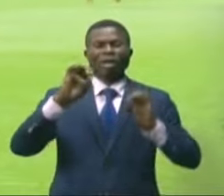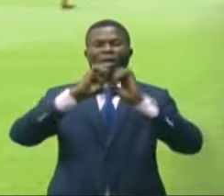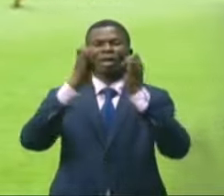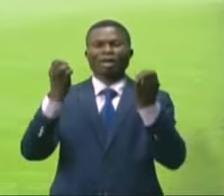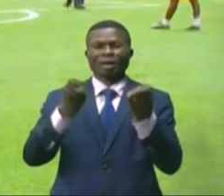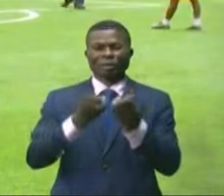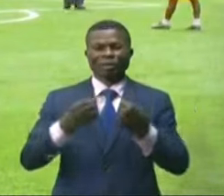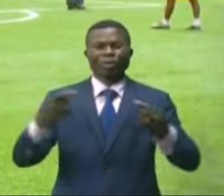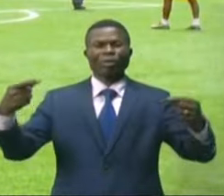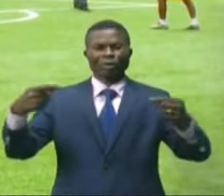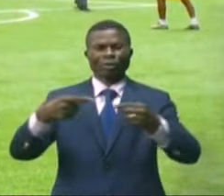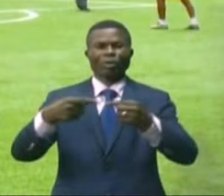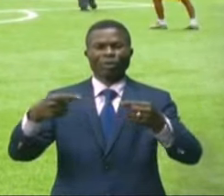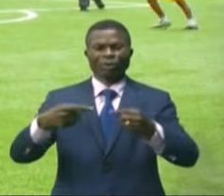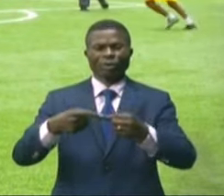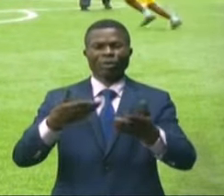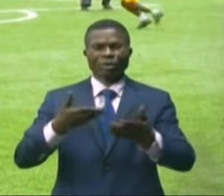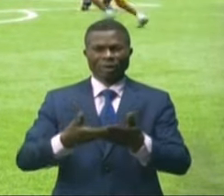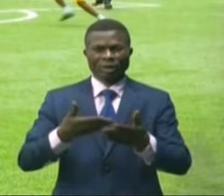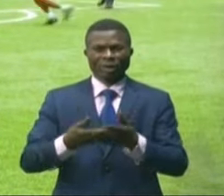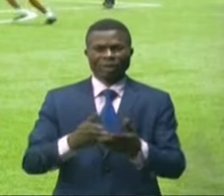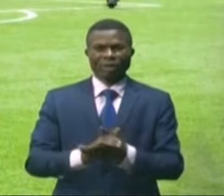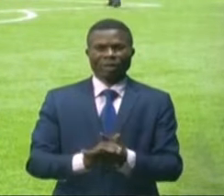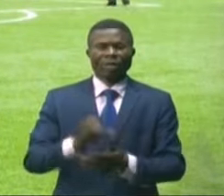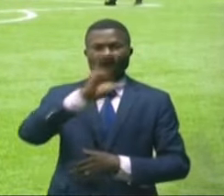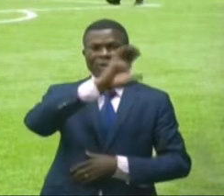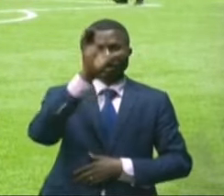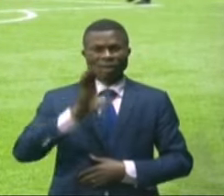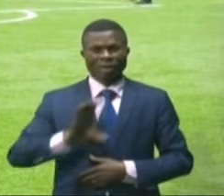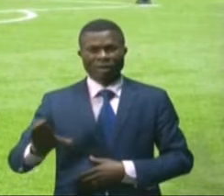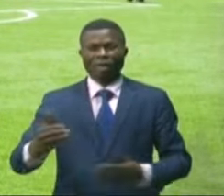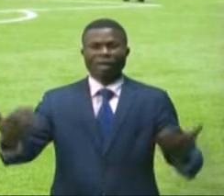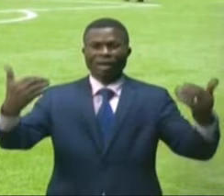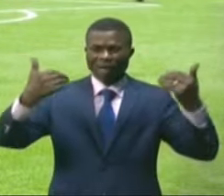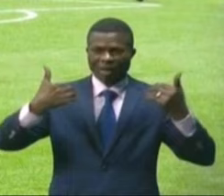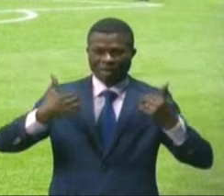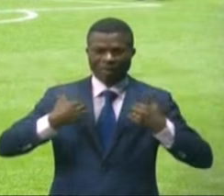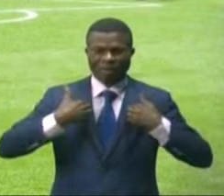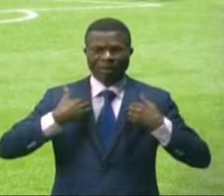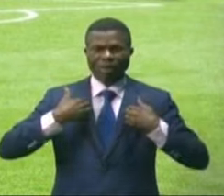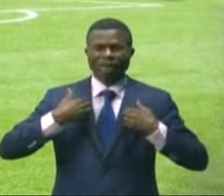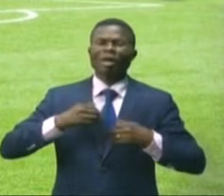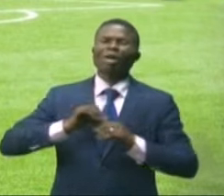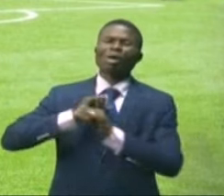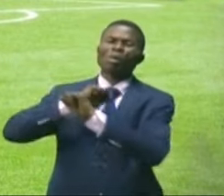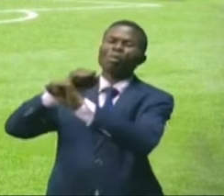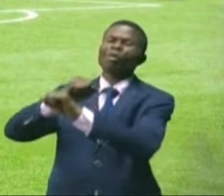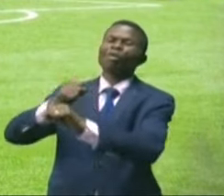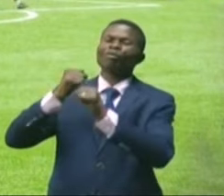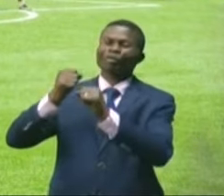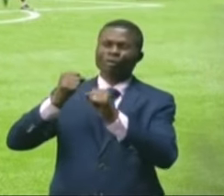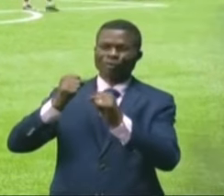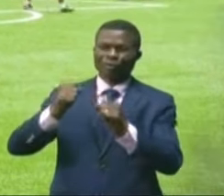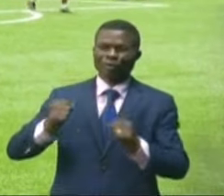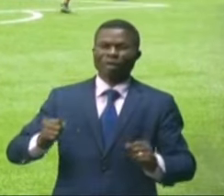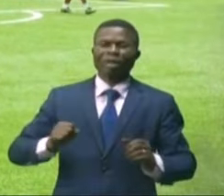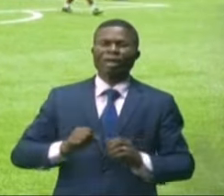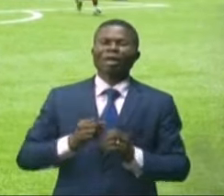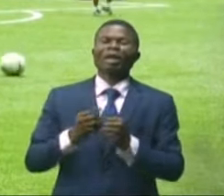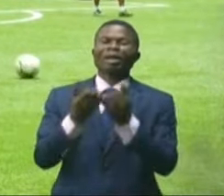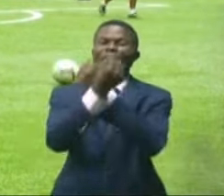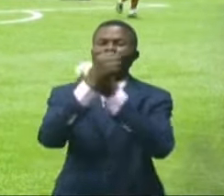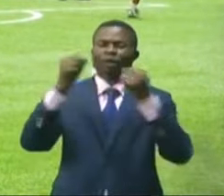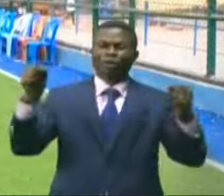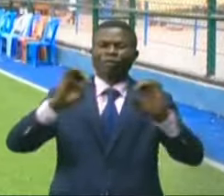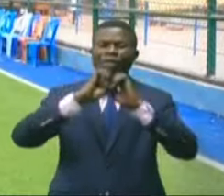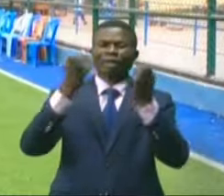s'est terminé par une séance de tirs au but. Leur gardien a été l'homme du match, réalisant deux arrêts décisifs qui ont scellé